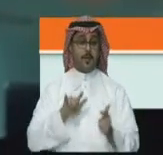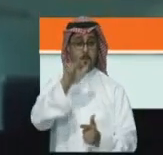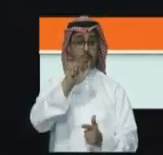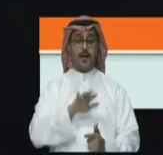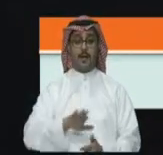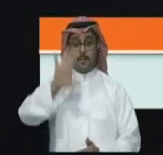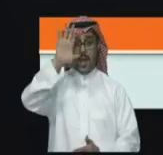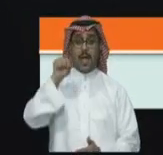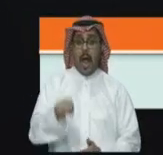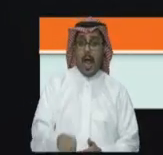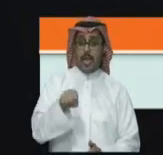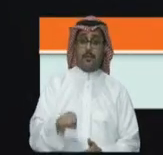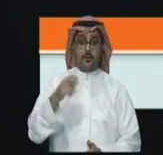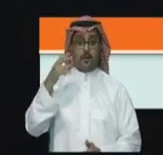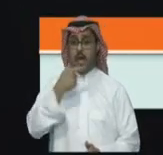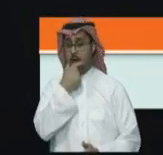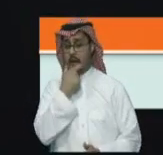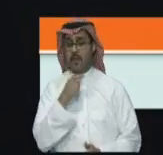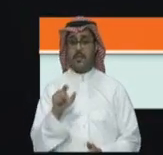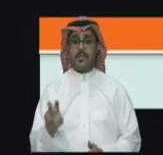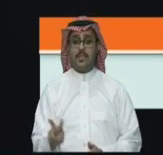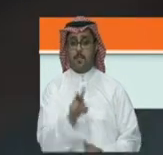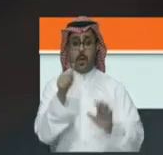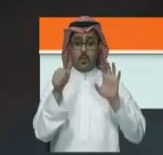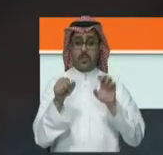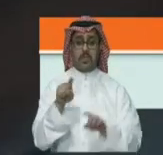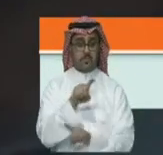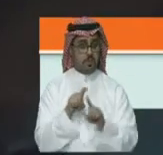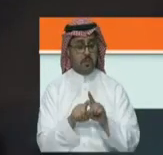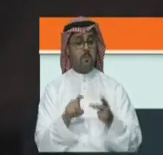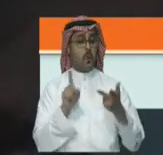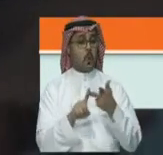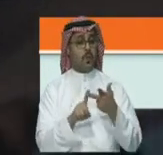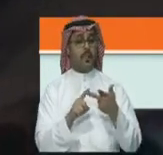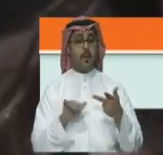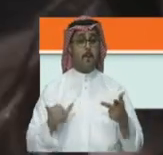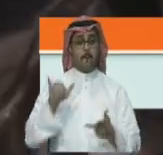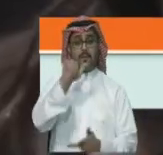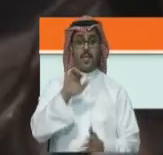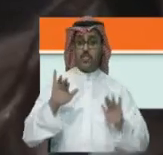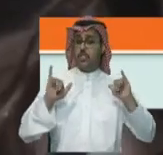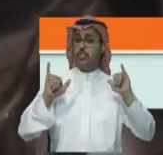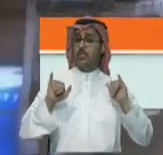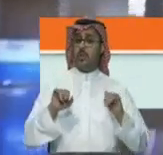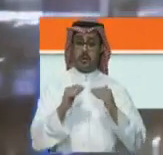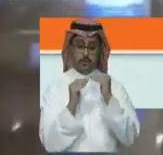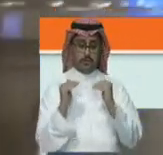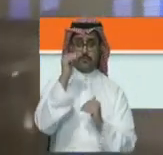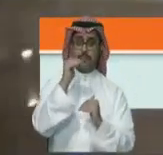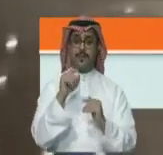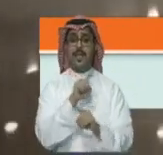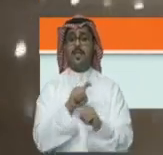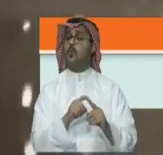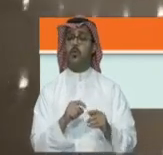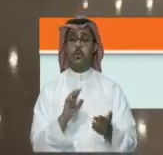بالرياض لتصل إلى 76%، في حين جاءت نسبة الرضا في مطار الملك عبد العزيز في جدة مرتفعة عن شهر